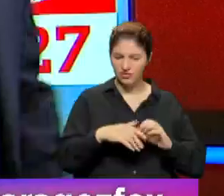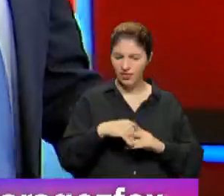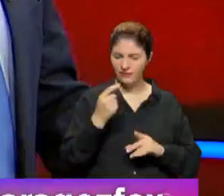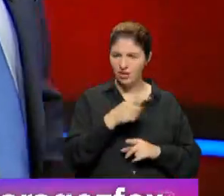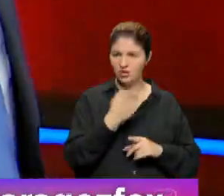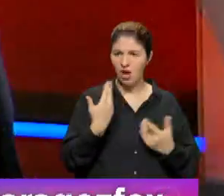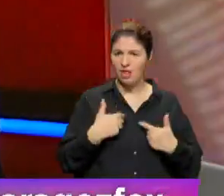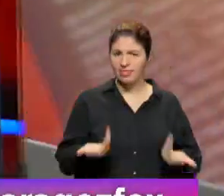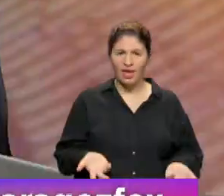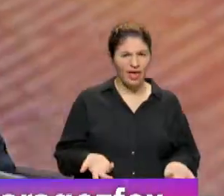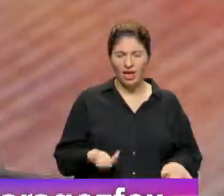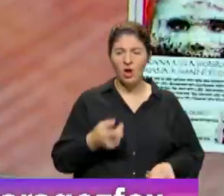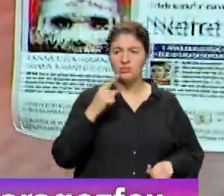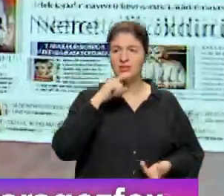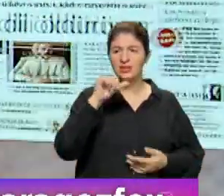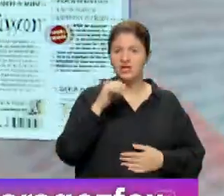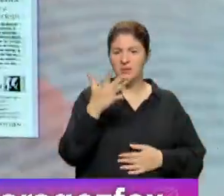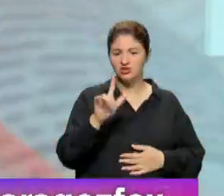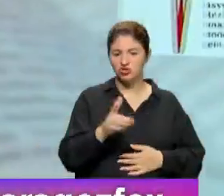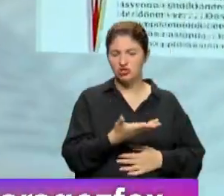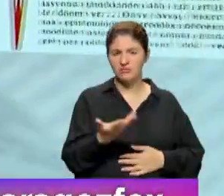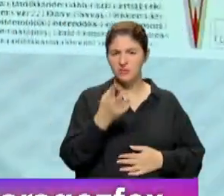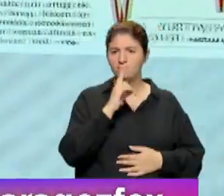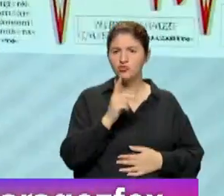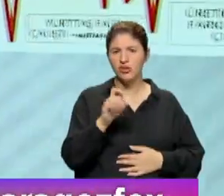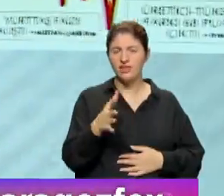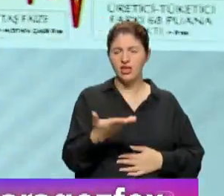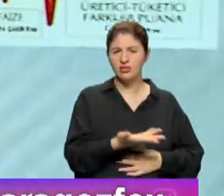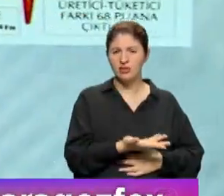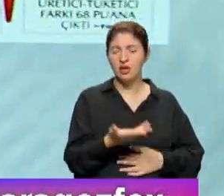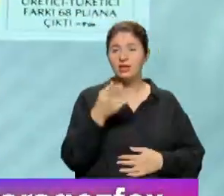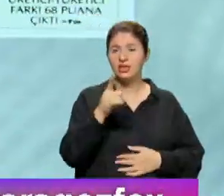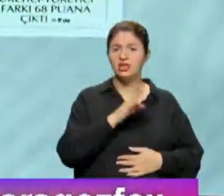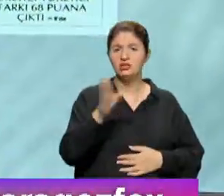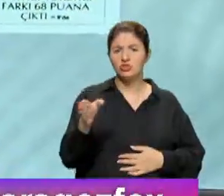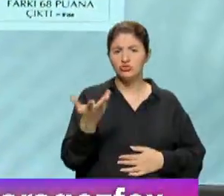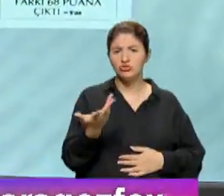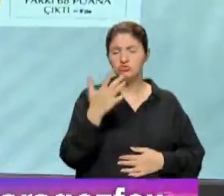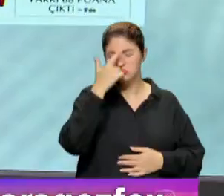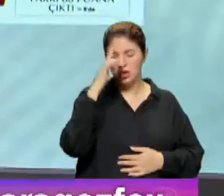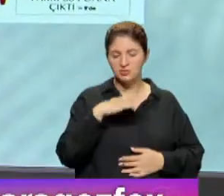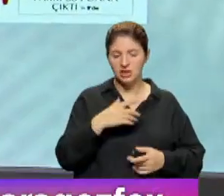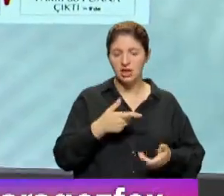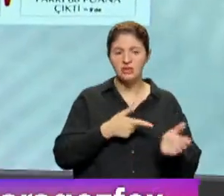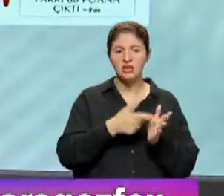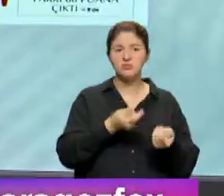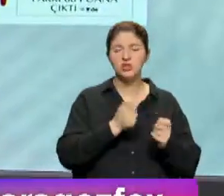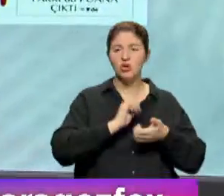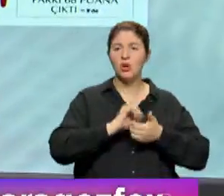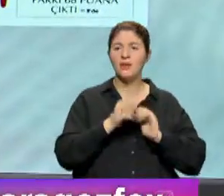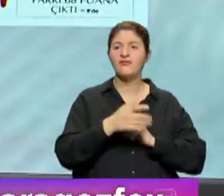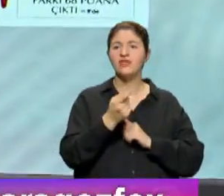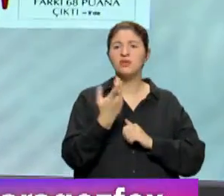fiyatlarda durum ne o zaman zeytinyağının 5 litresi 200 lira civarındaydı siz gidiyorsunuz Belki bize Tarım Kredi kooperatifinin